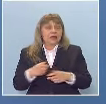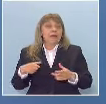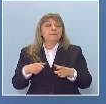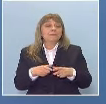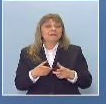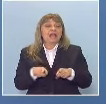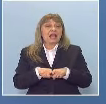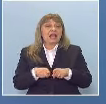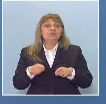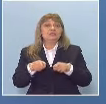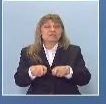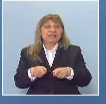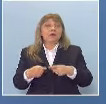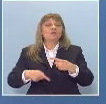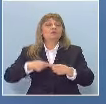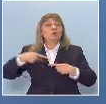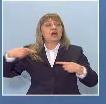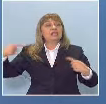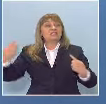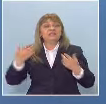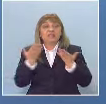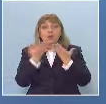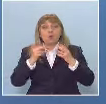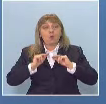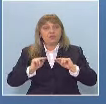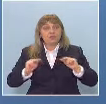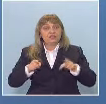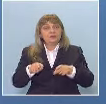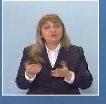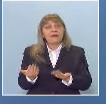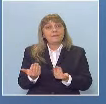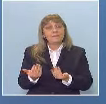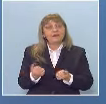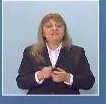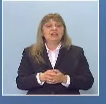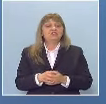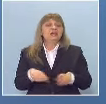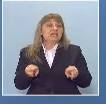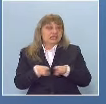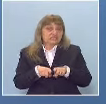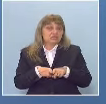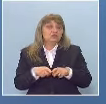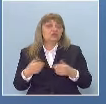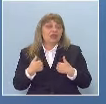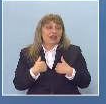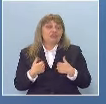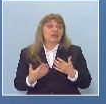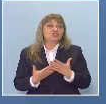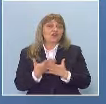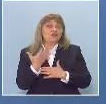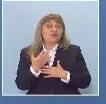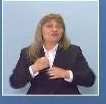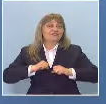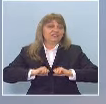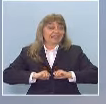неговото последващо развитие и обучение. Това ме привлече, а също и нашия иновативен